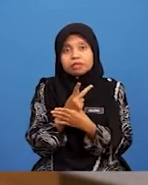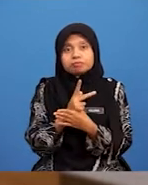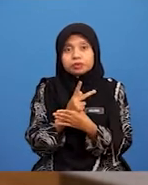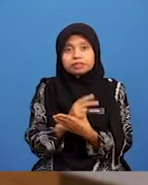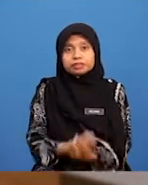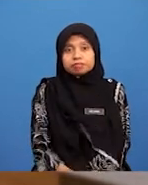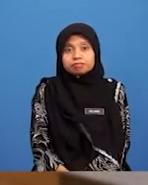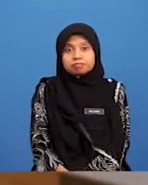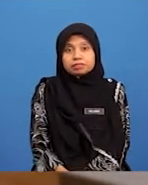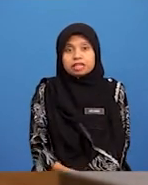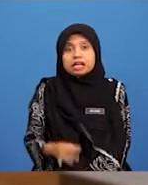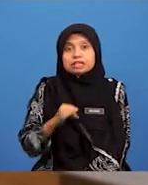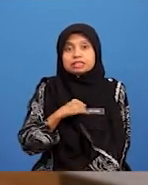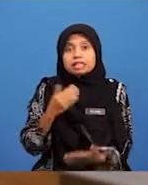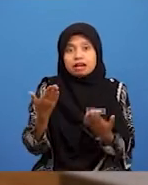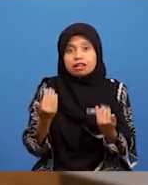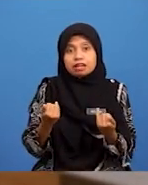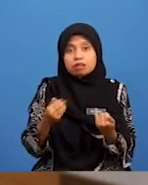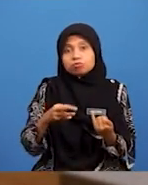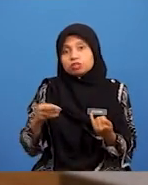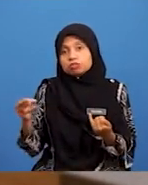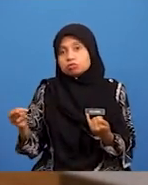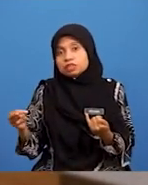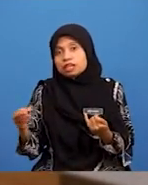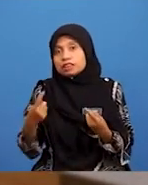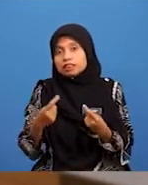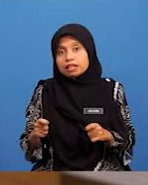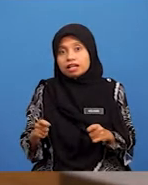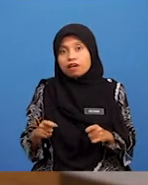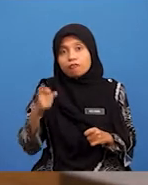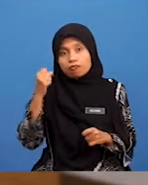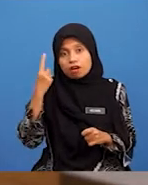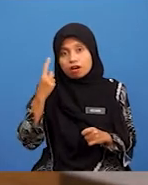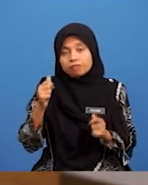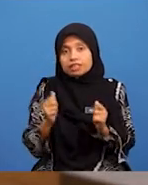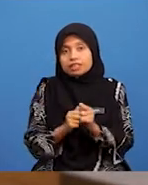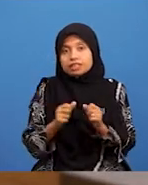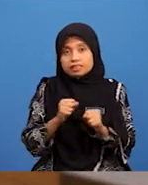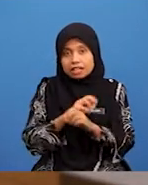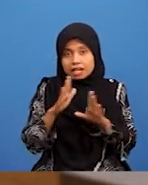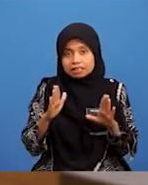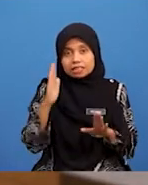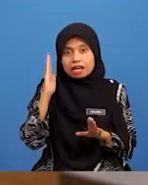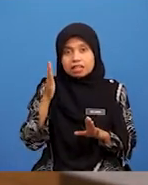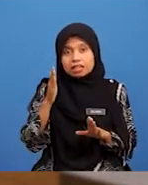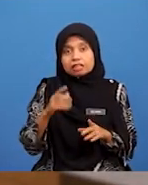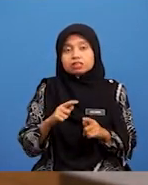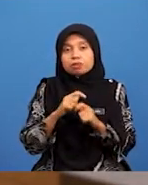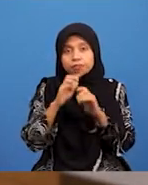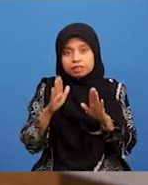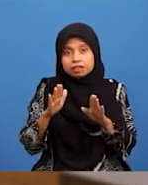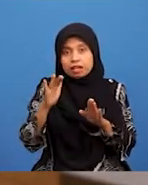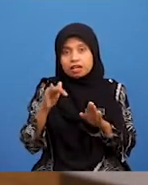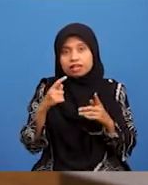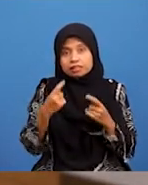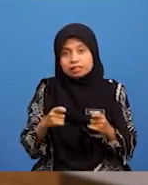perkongsian. Saya mengharapkan murid-murid telah memahami dengan jelas akan penerangan